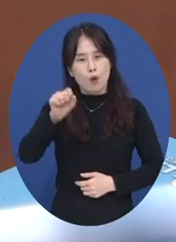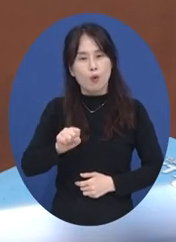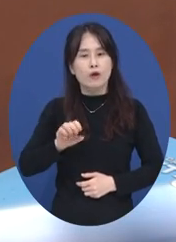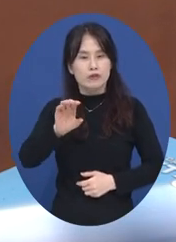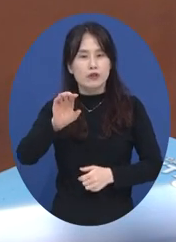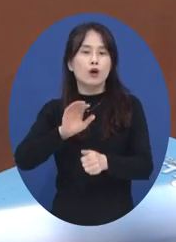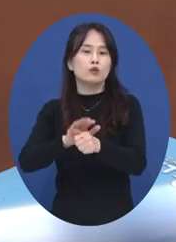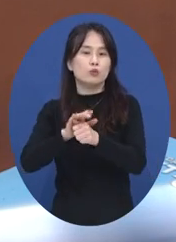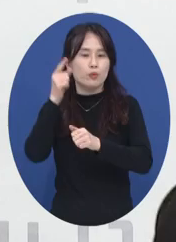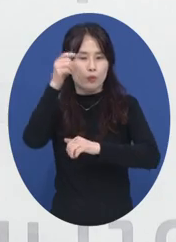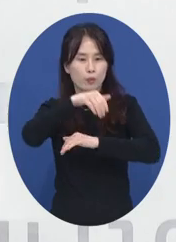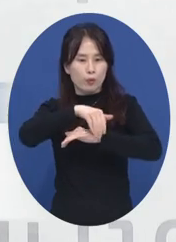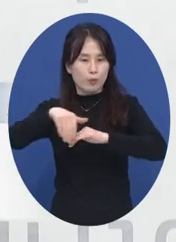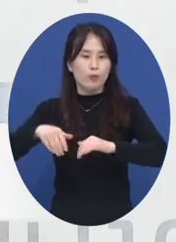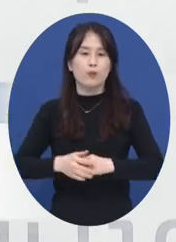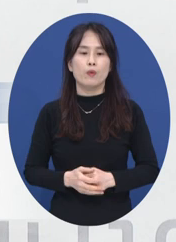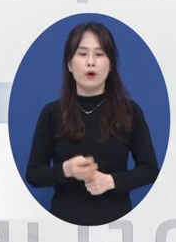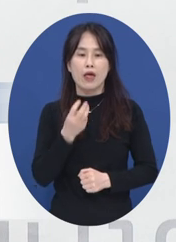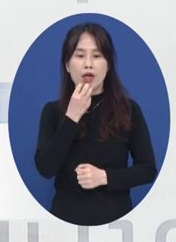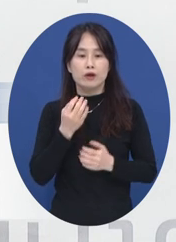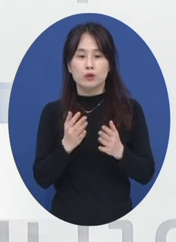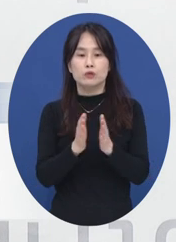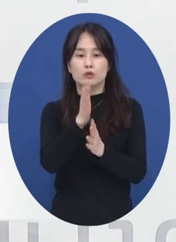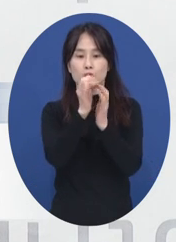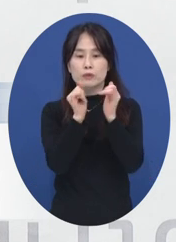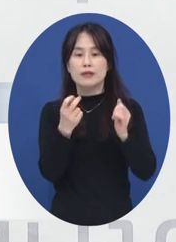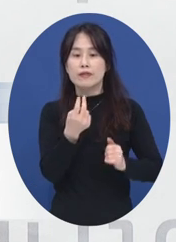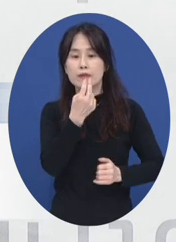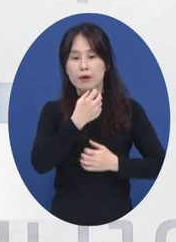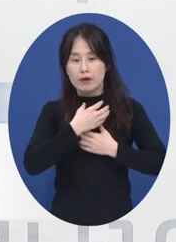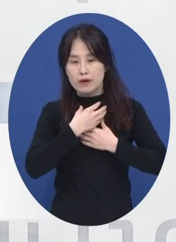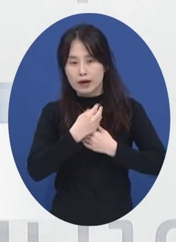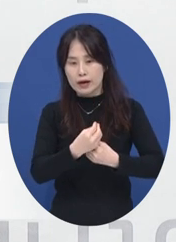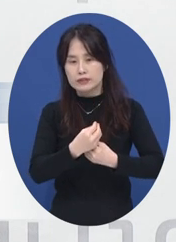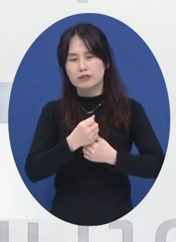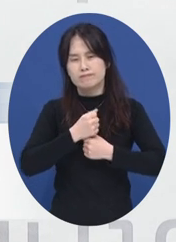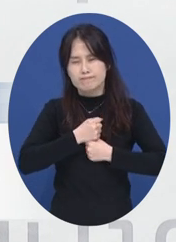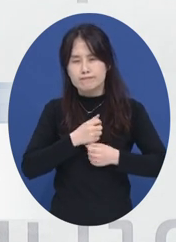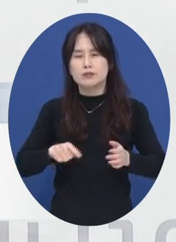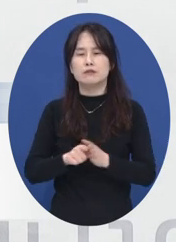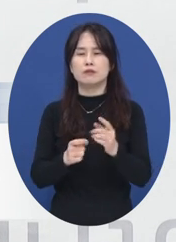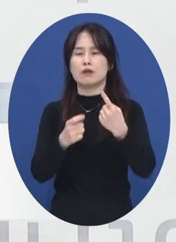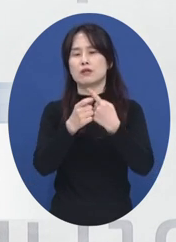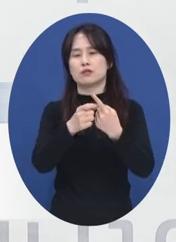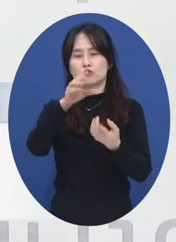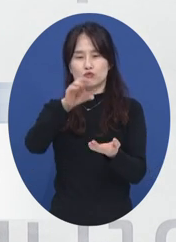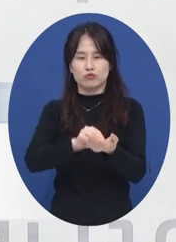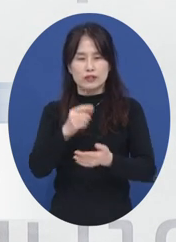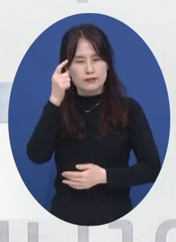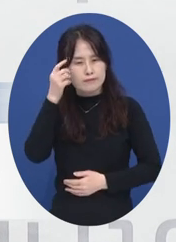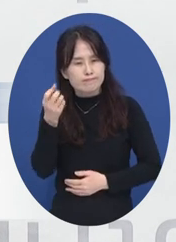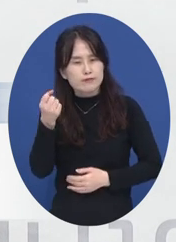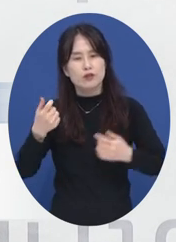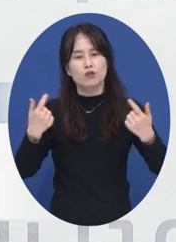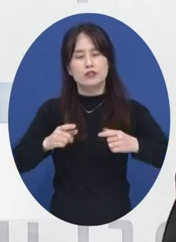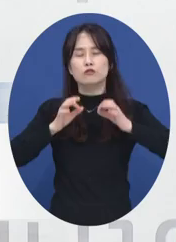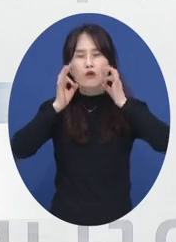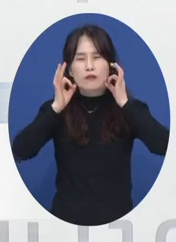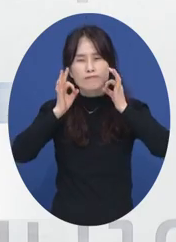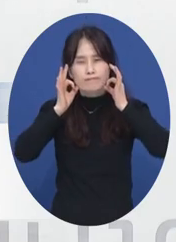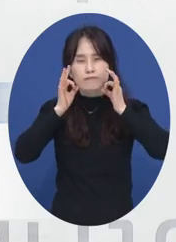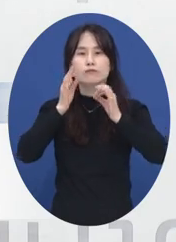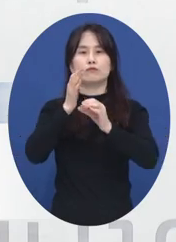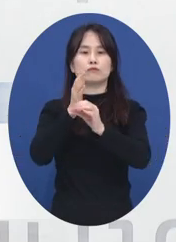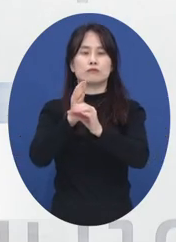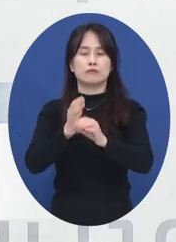드립니다 여긴 온 몸이 내 생명과 안전을 지키는 것을 제일 과제로 얘기며 먼저라